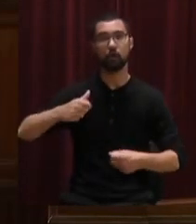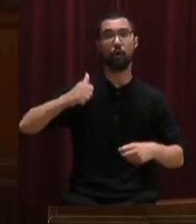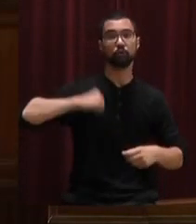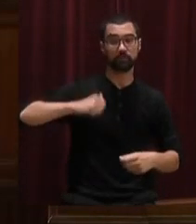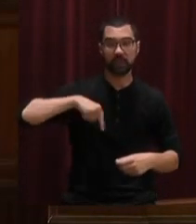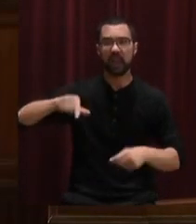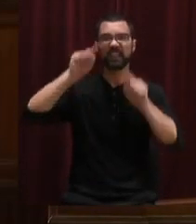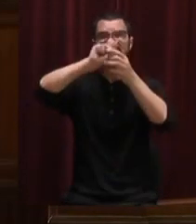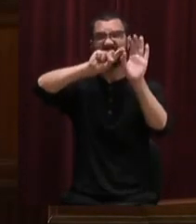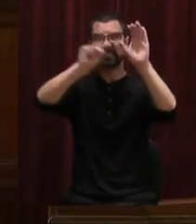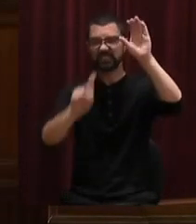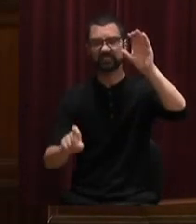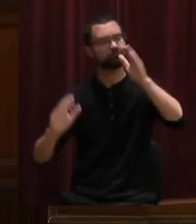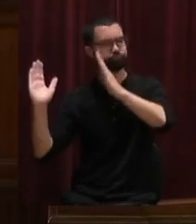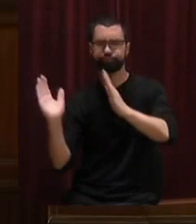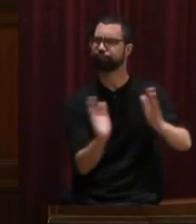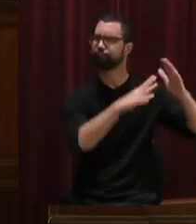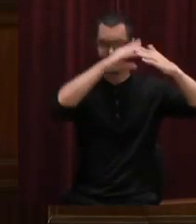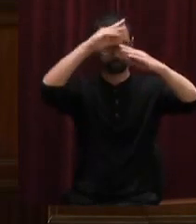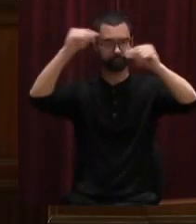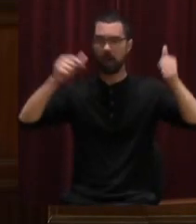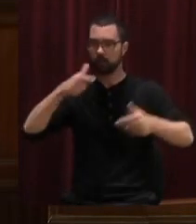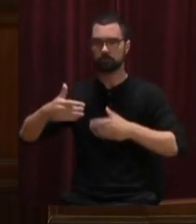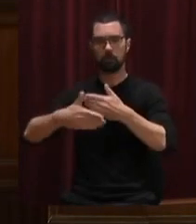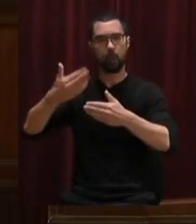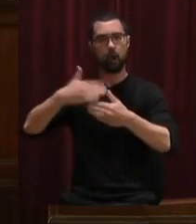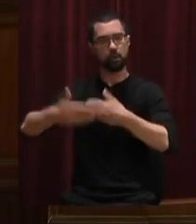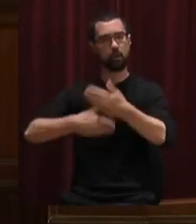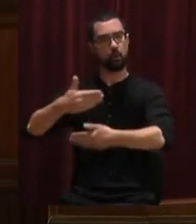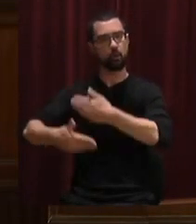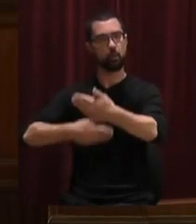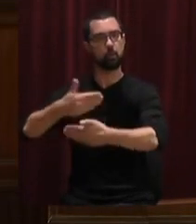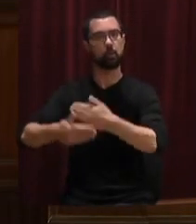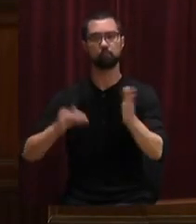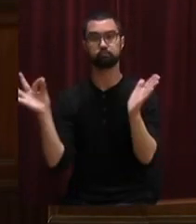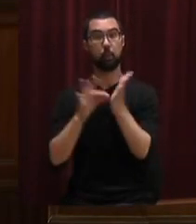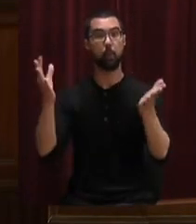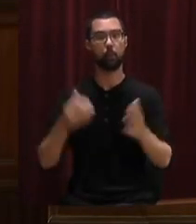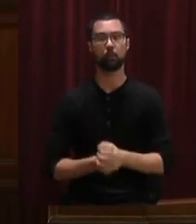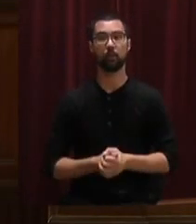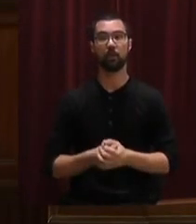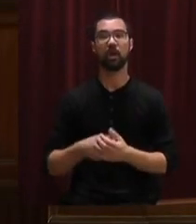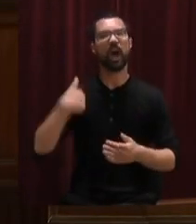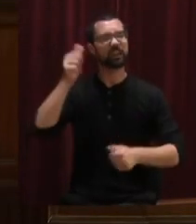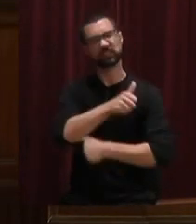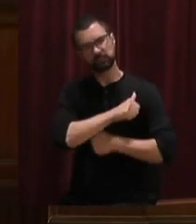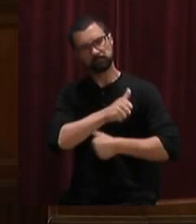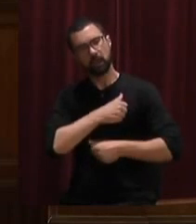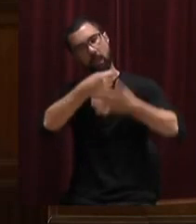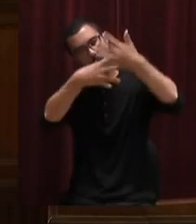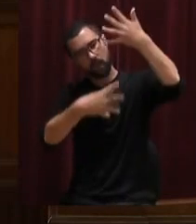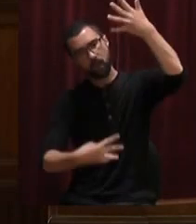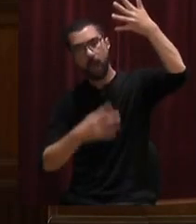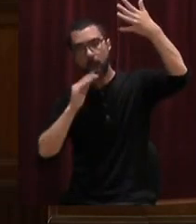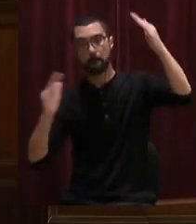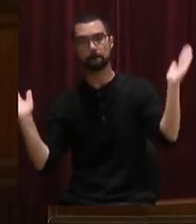la crisi i fa temps que la seva modernització avança cada vegada més de pressa. I fa temps que reduïm les llistes d'espera,